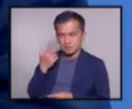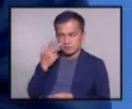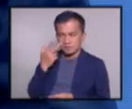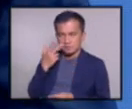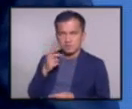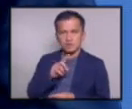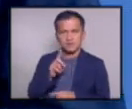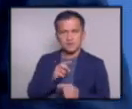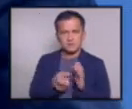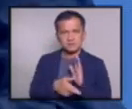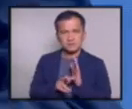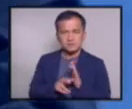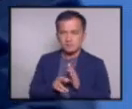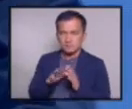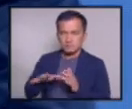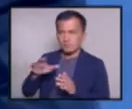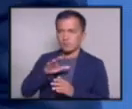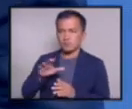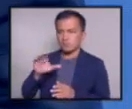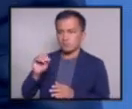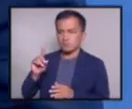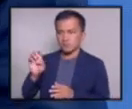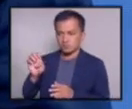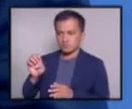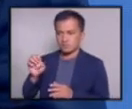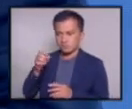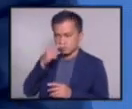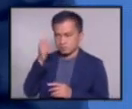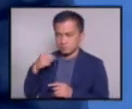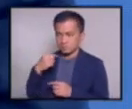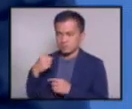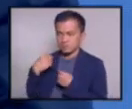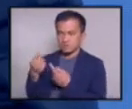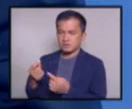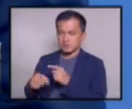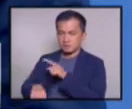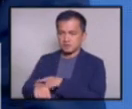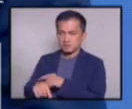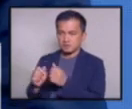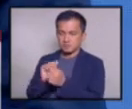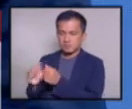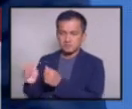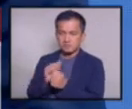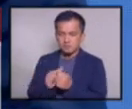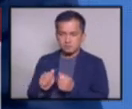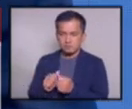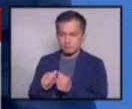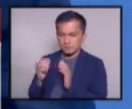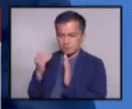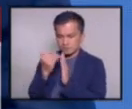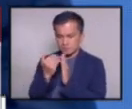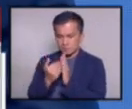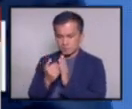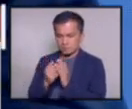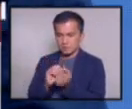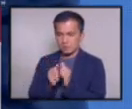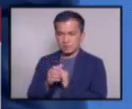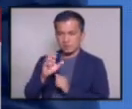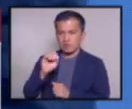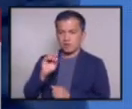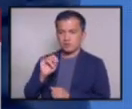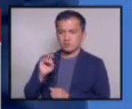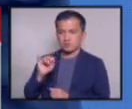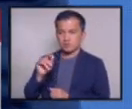i-review? Bakit hindi? Yung buong code. Kasi as each time passes, certain provisions become obsolete. No? So